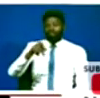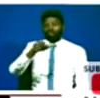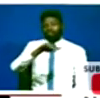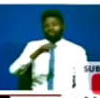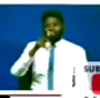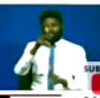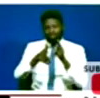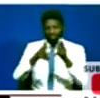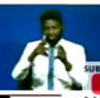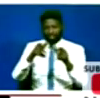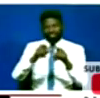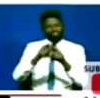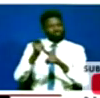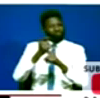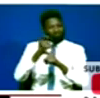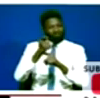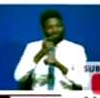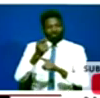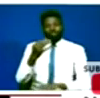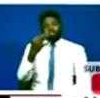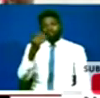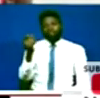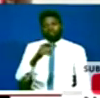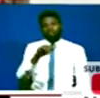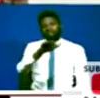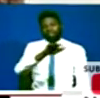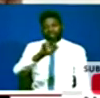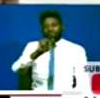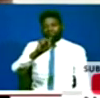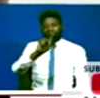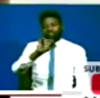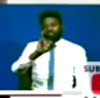miezi 3 katika kambi ya mafunzo ya nyanjani ya Kedong,